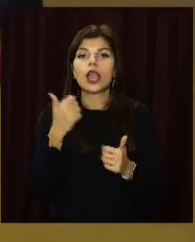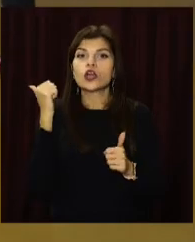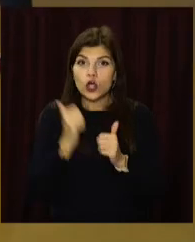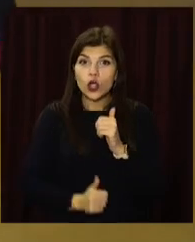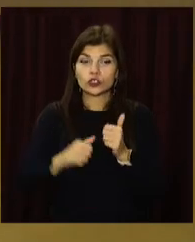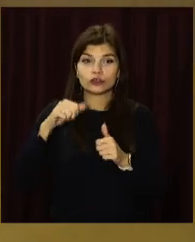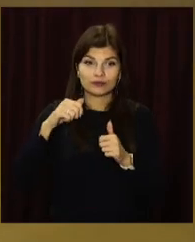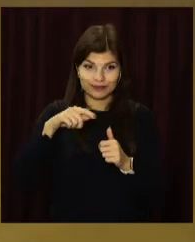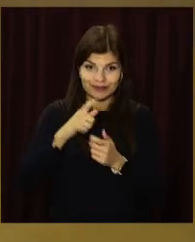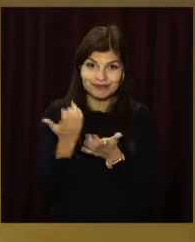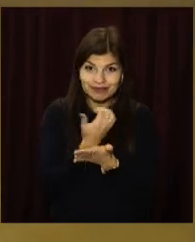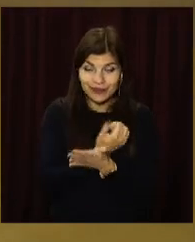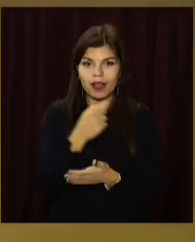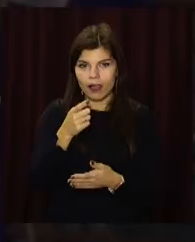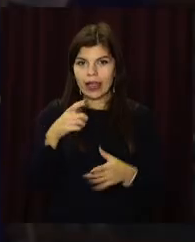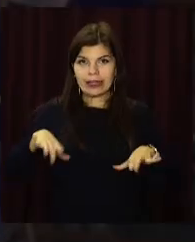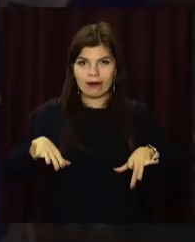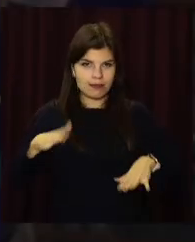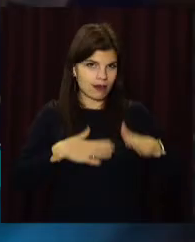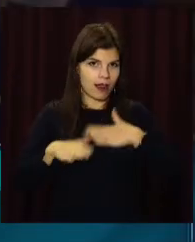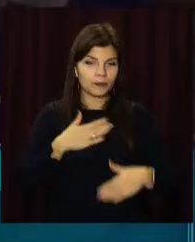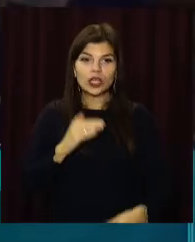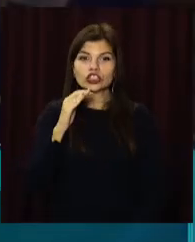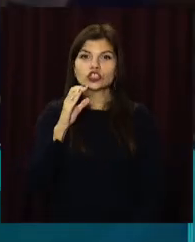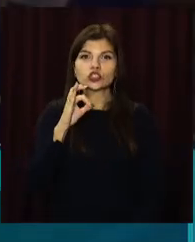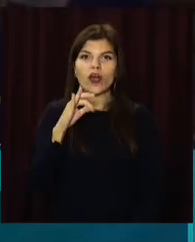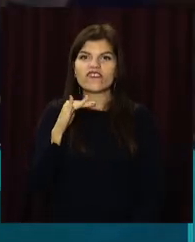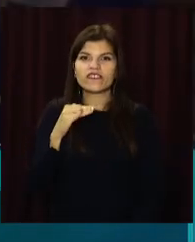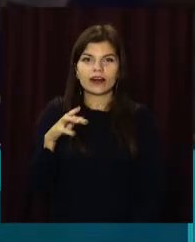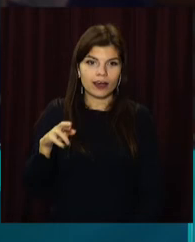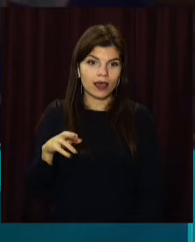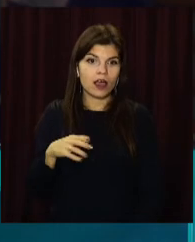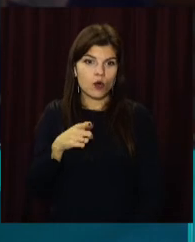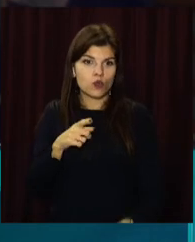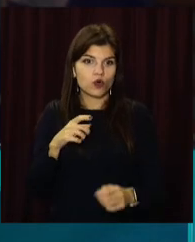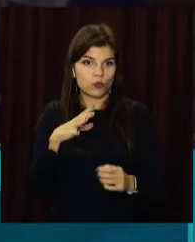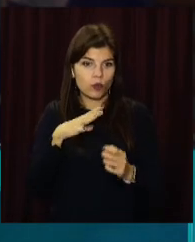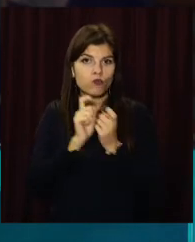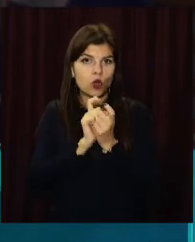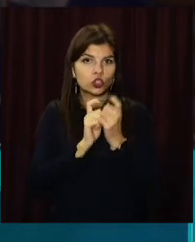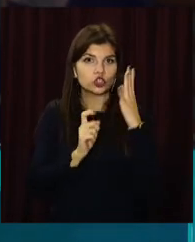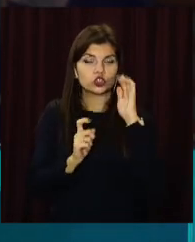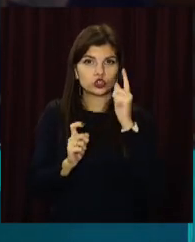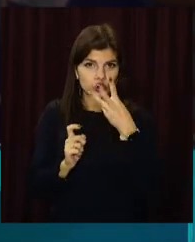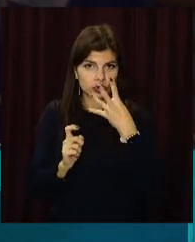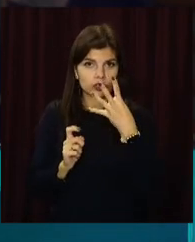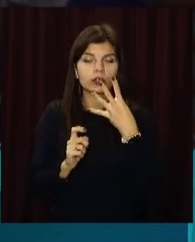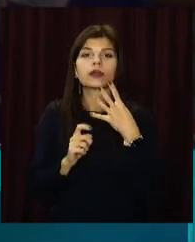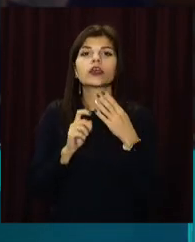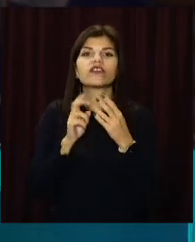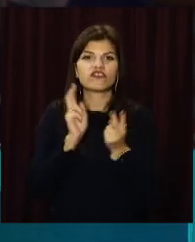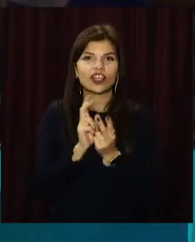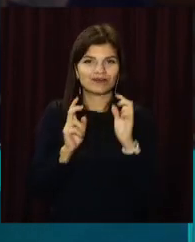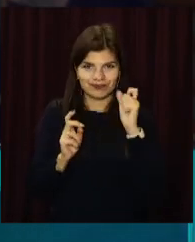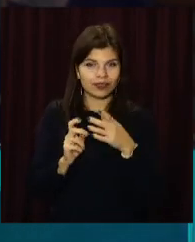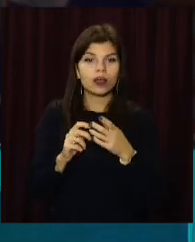коуч радіє успіху своїх підопічних. Софія боролася, можна сказати, 4 зустрічі. Всі зустрічі були такі